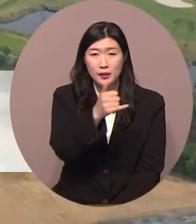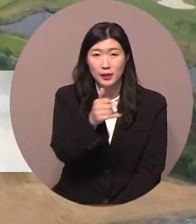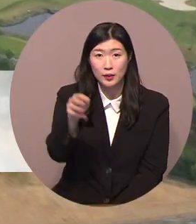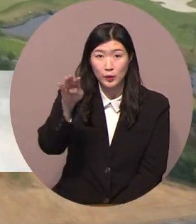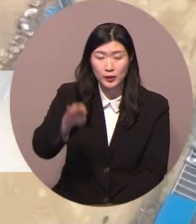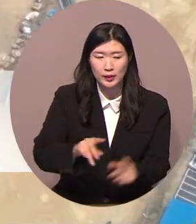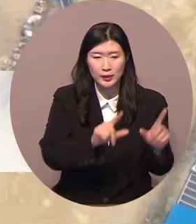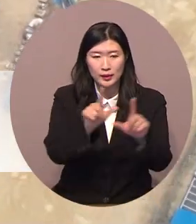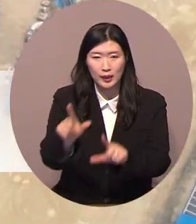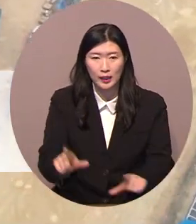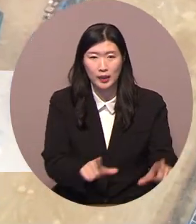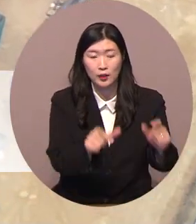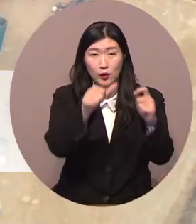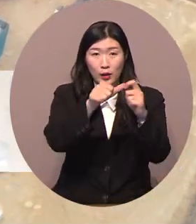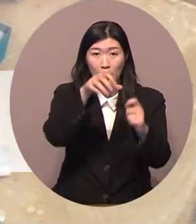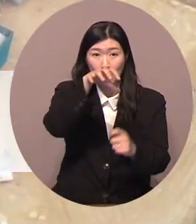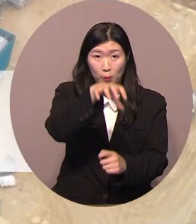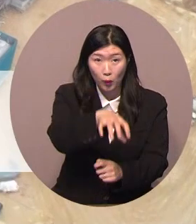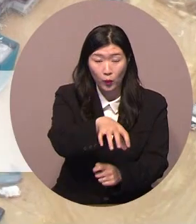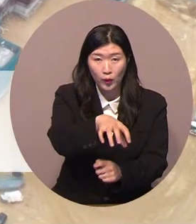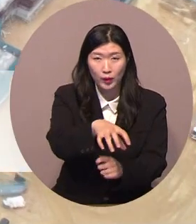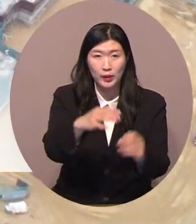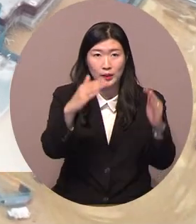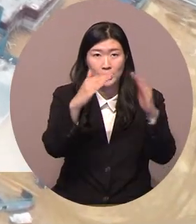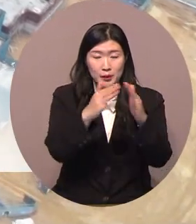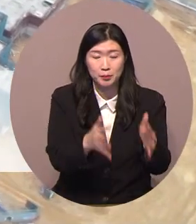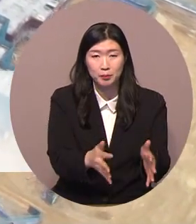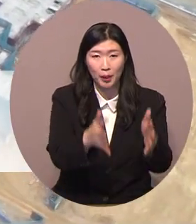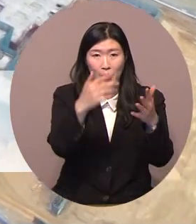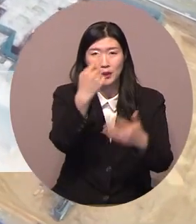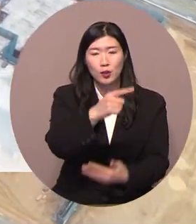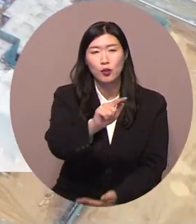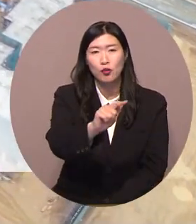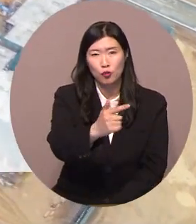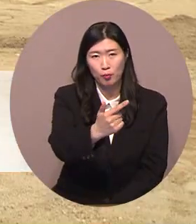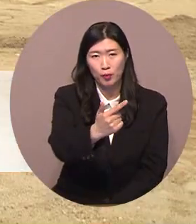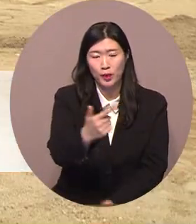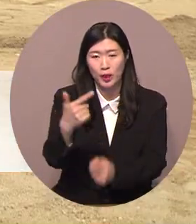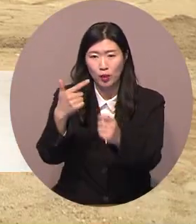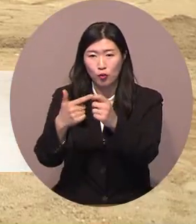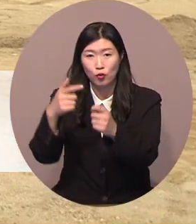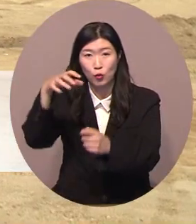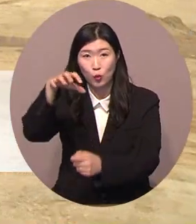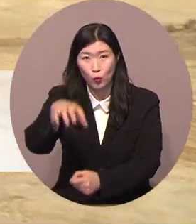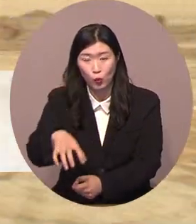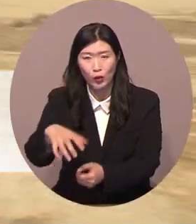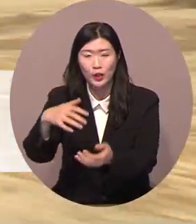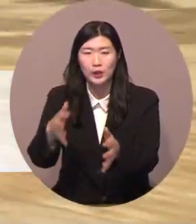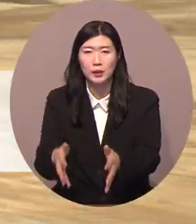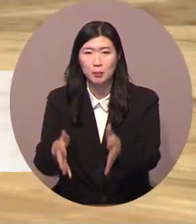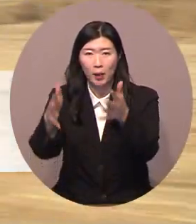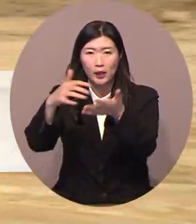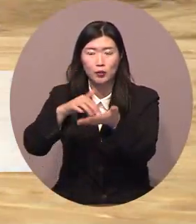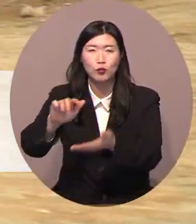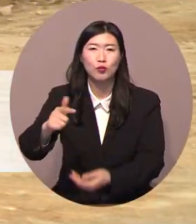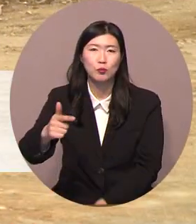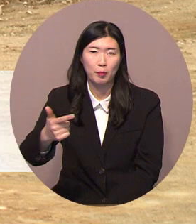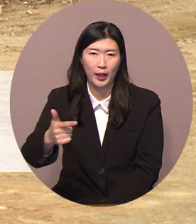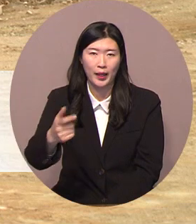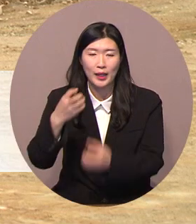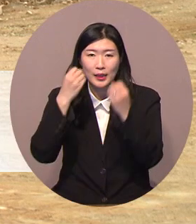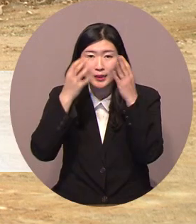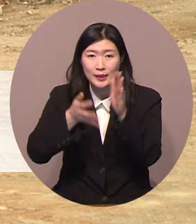생활권 합강동 1900 예순 7 가구 생활권 산울동 60 이른 6 가구 등